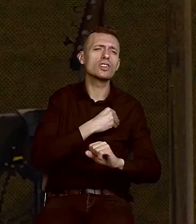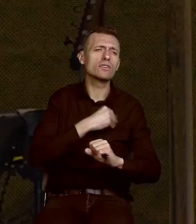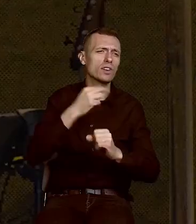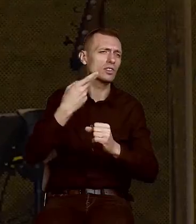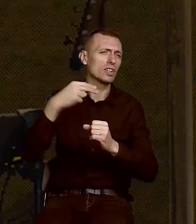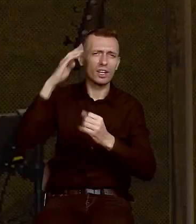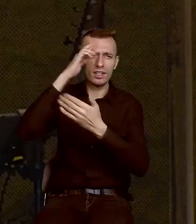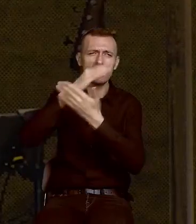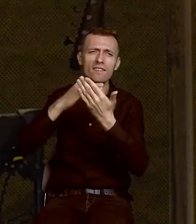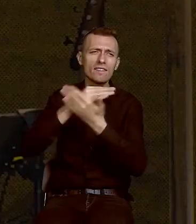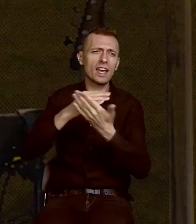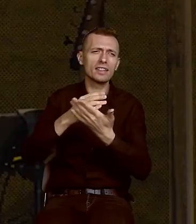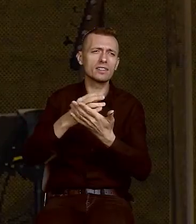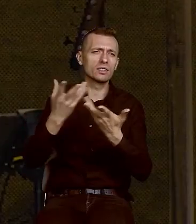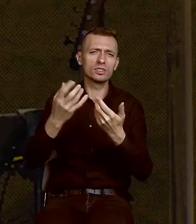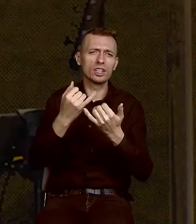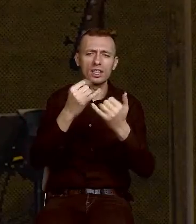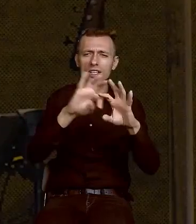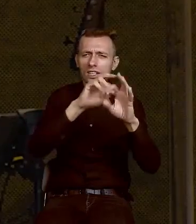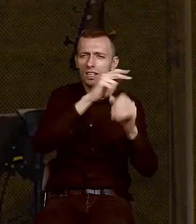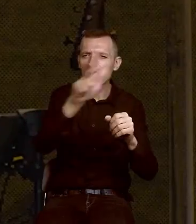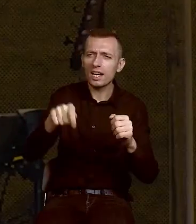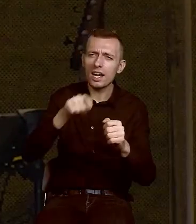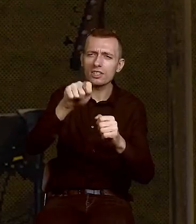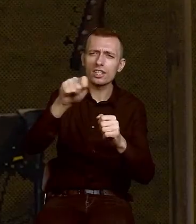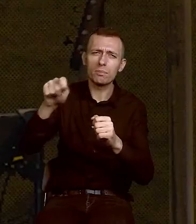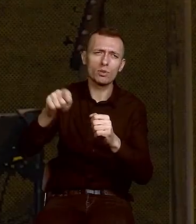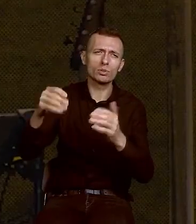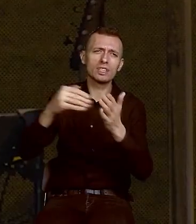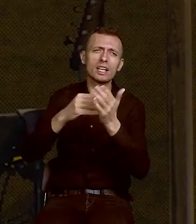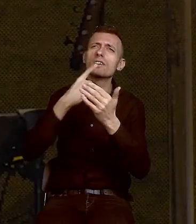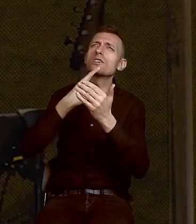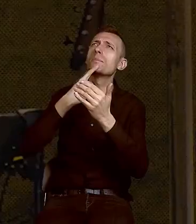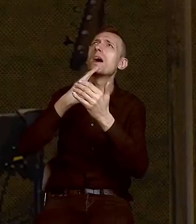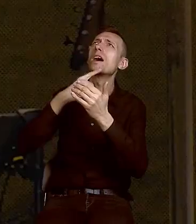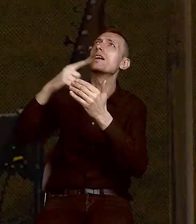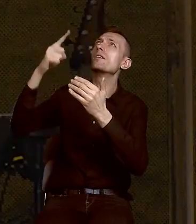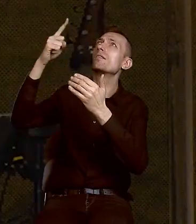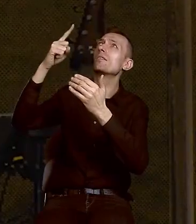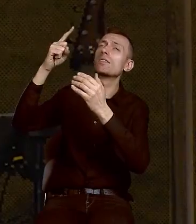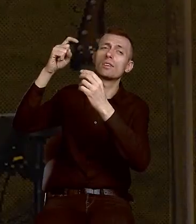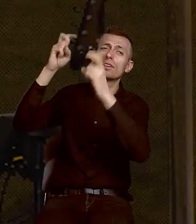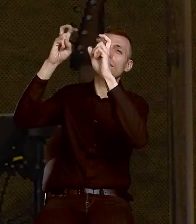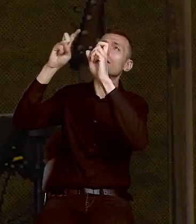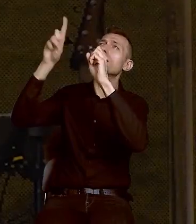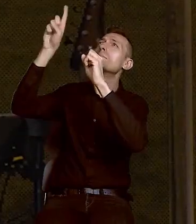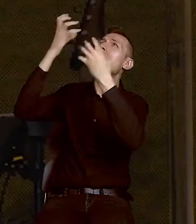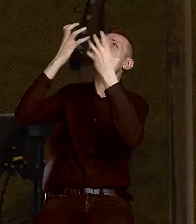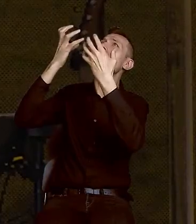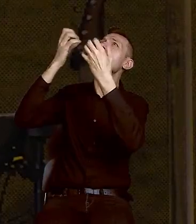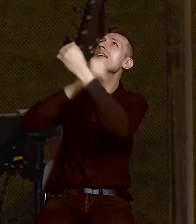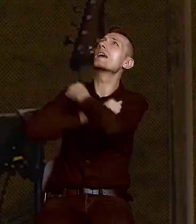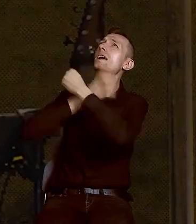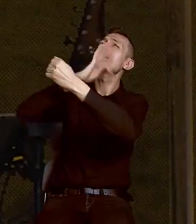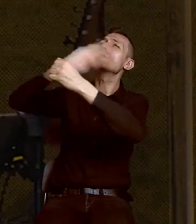tak: niech miłość Twoja, Panie, wejdzie we mnie i przepędzi mój gniew. Niech świętość Twoja, Panie, wejdzie we mnie i